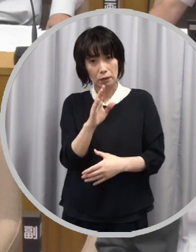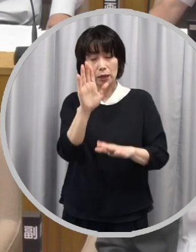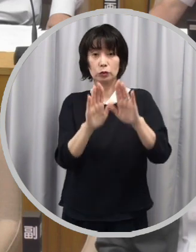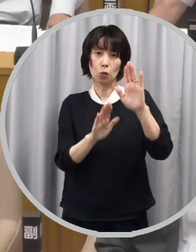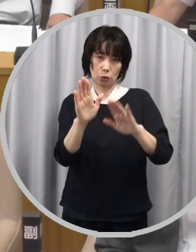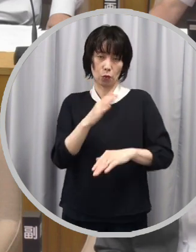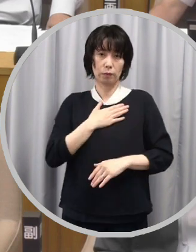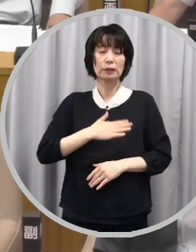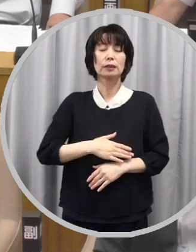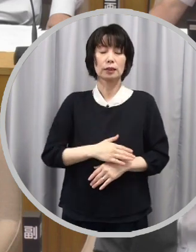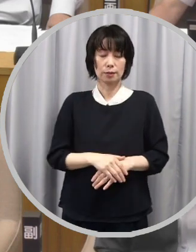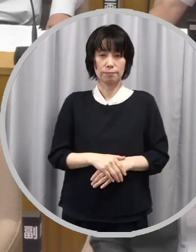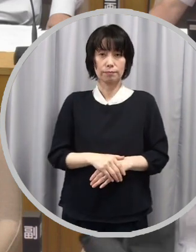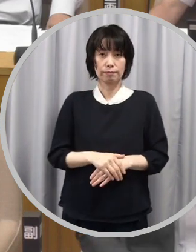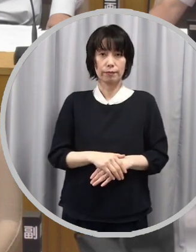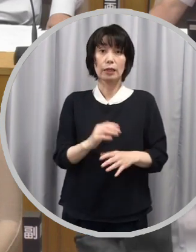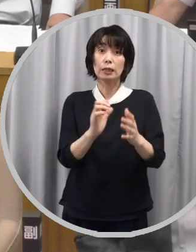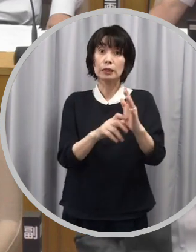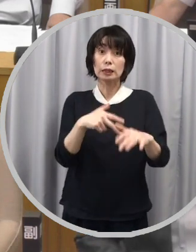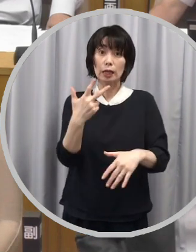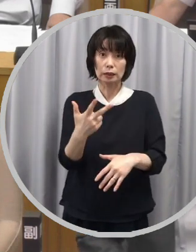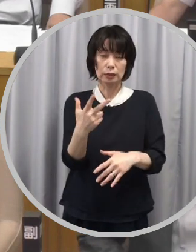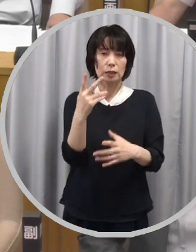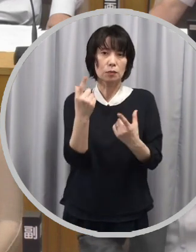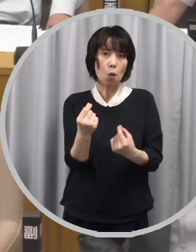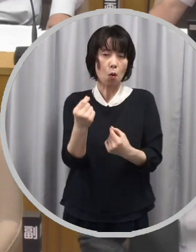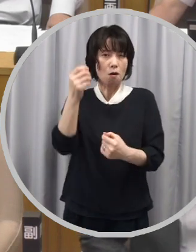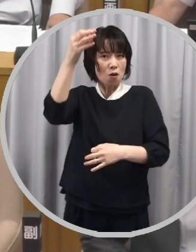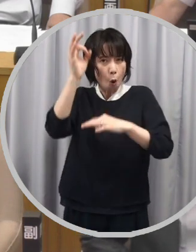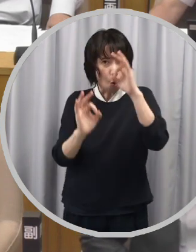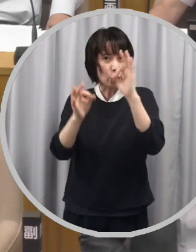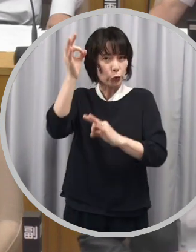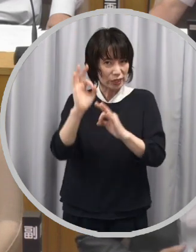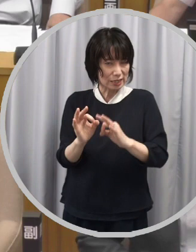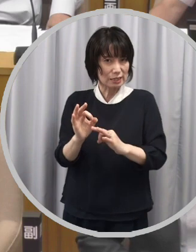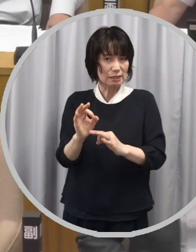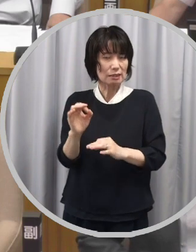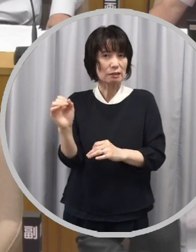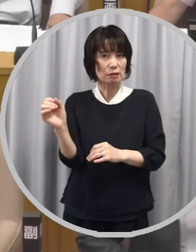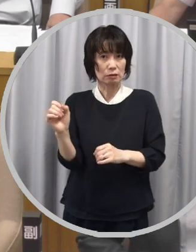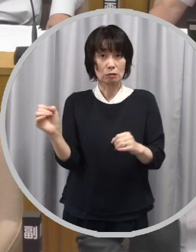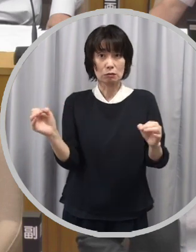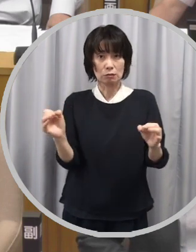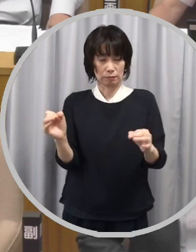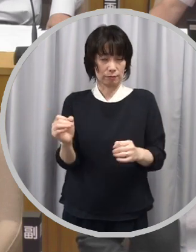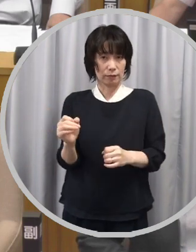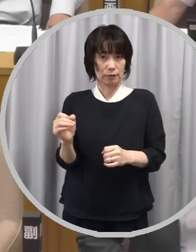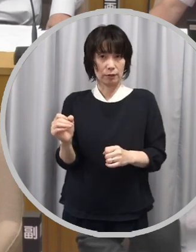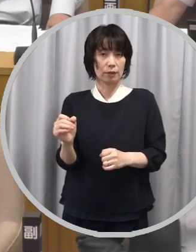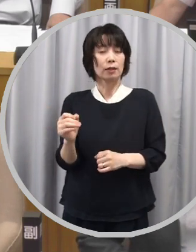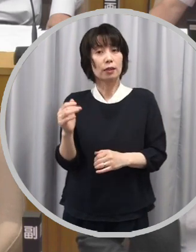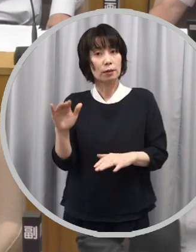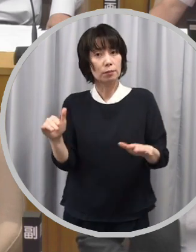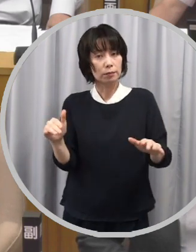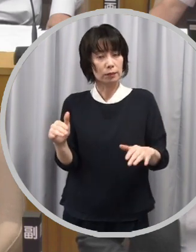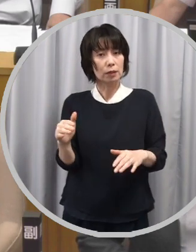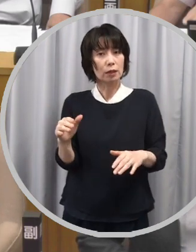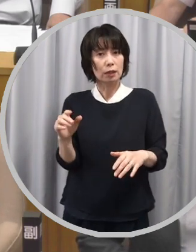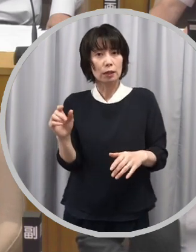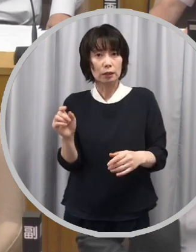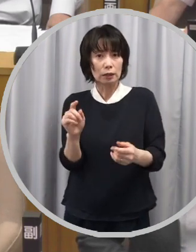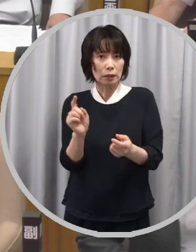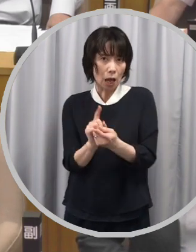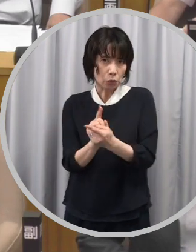ております。本市におきましても、大雪をはじめ不測の行政課題に迅速、的確に対応する